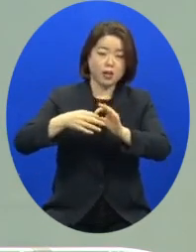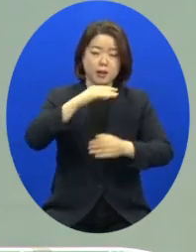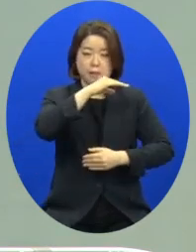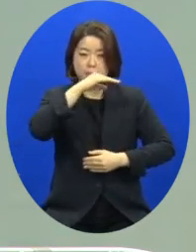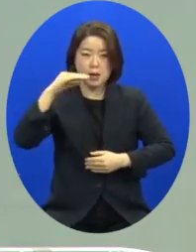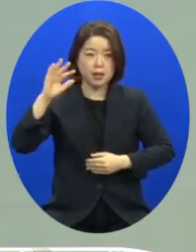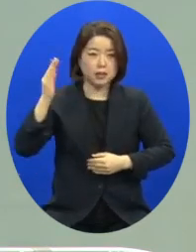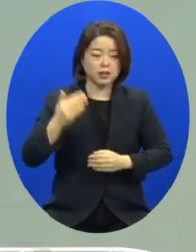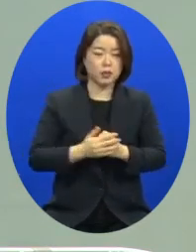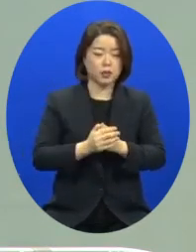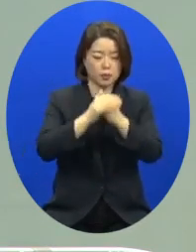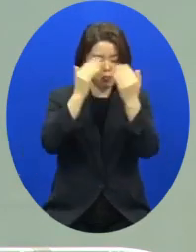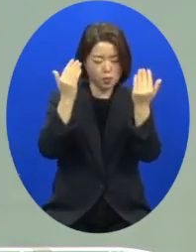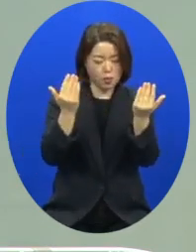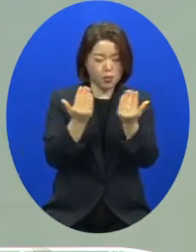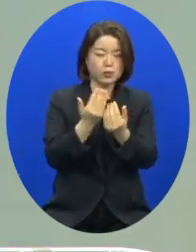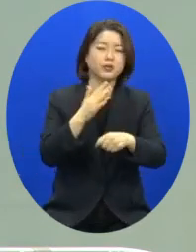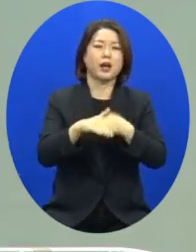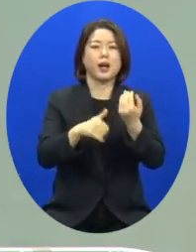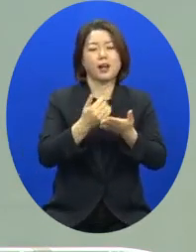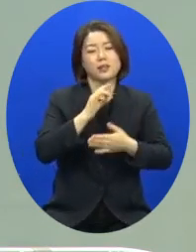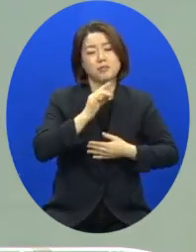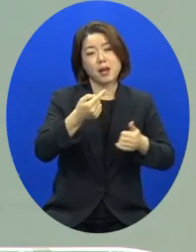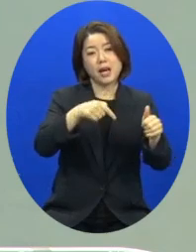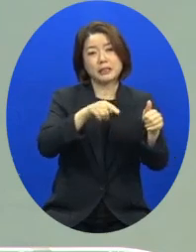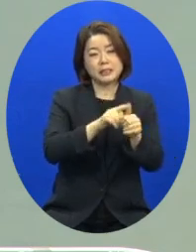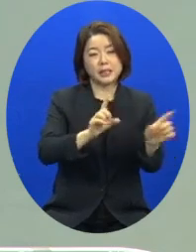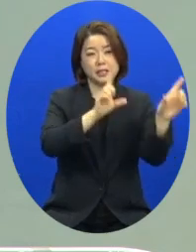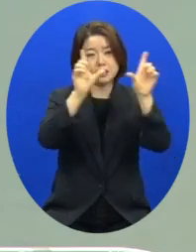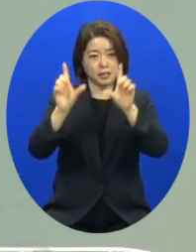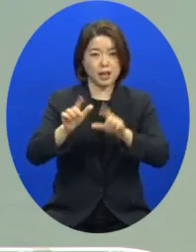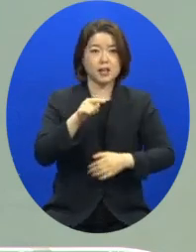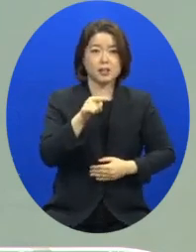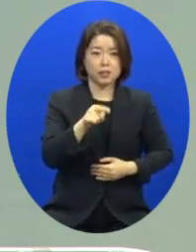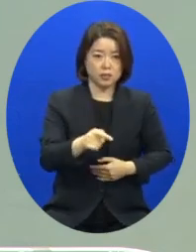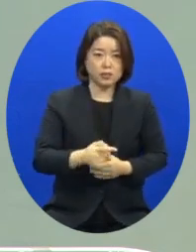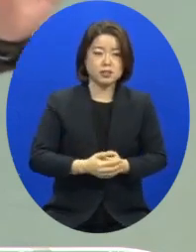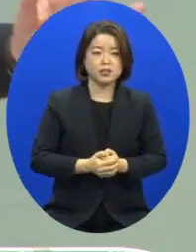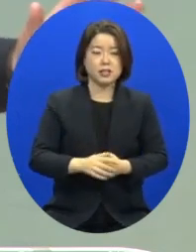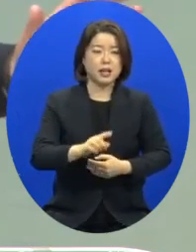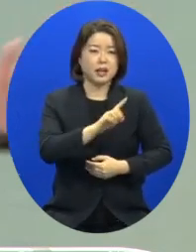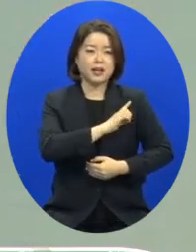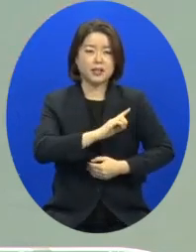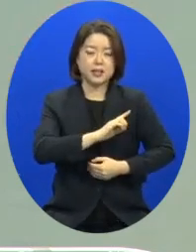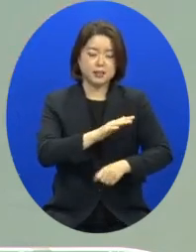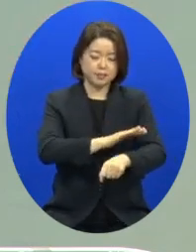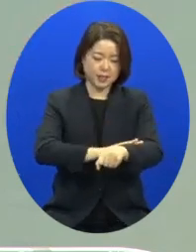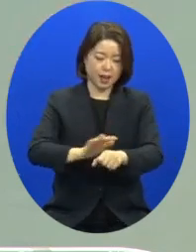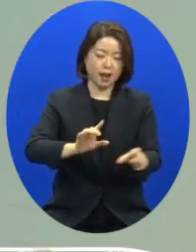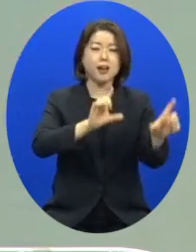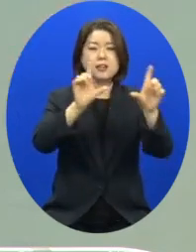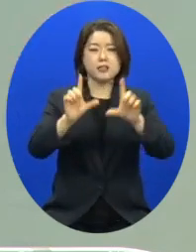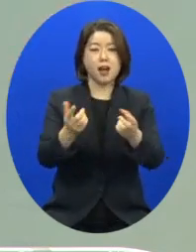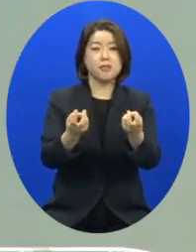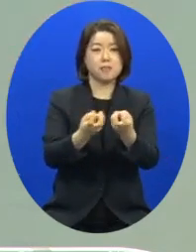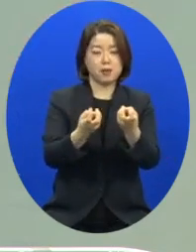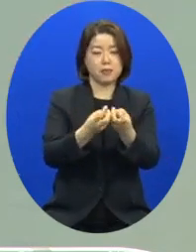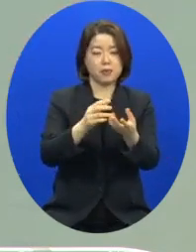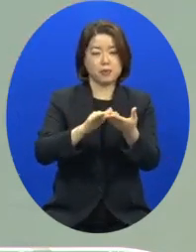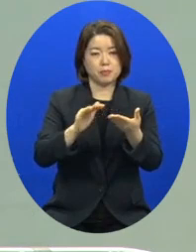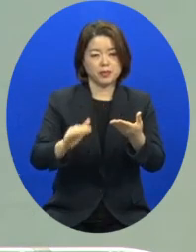올바르되고 전적으로 하나님만 의지하는 그 삶을 사는 것이 가장 잘 사는 길 아니겠습니까?